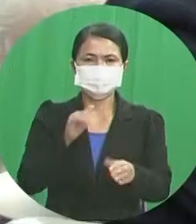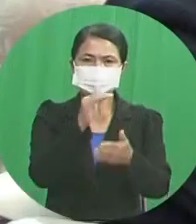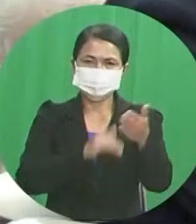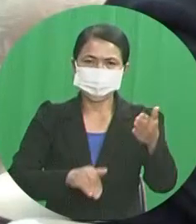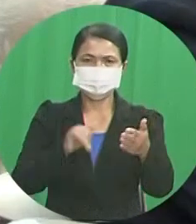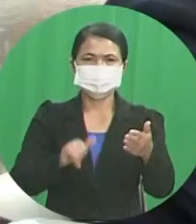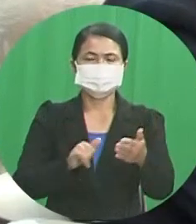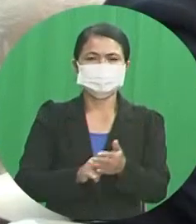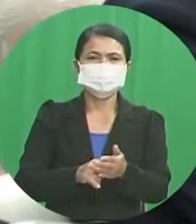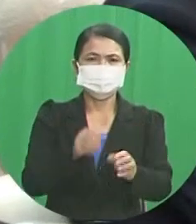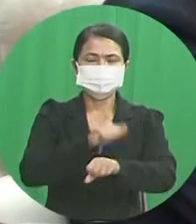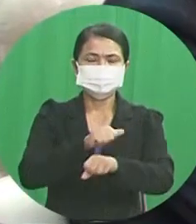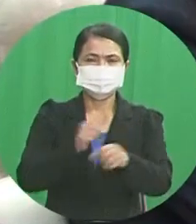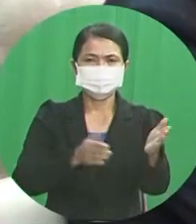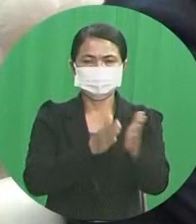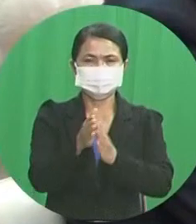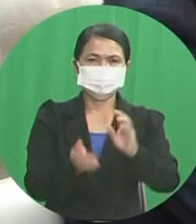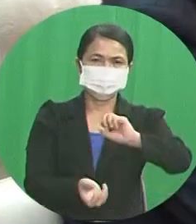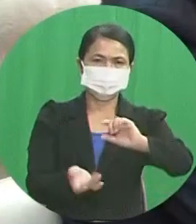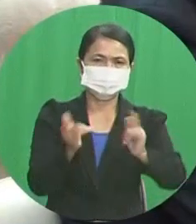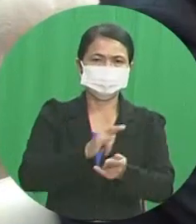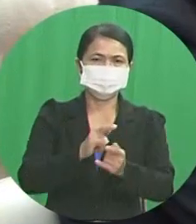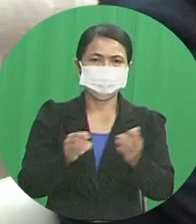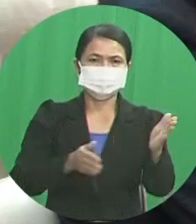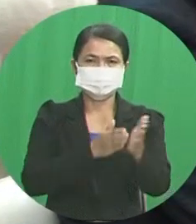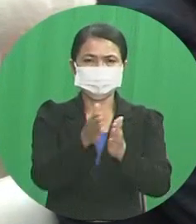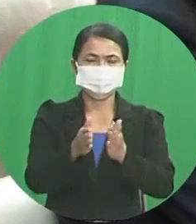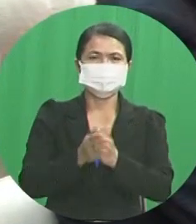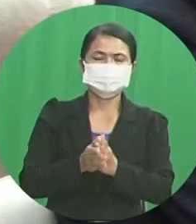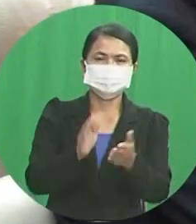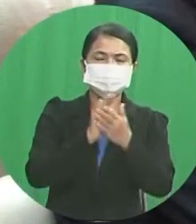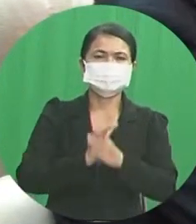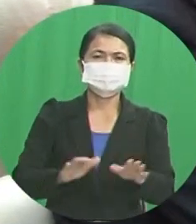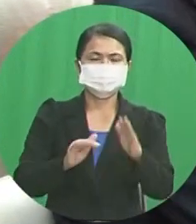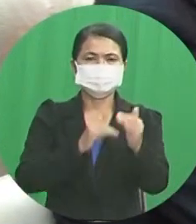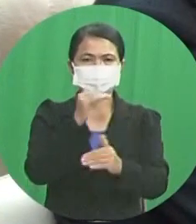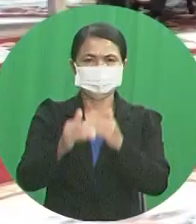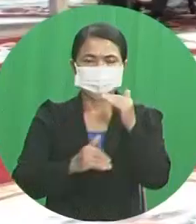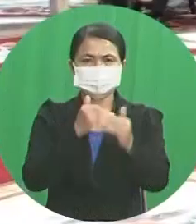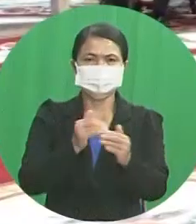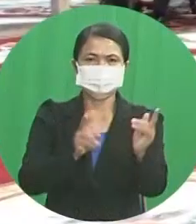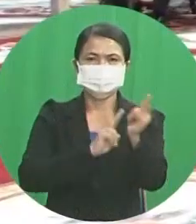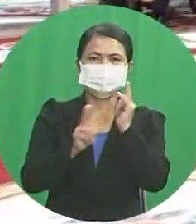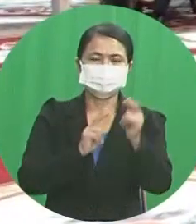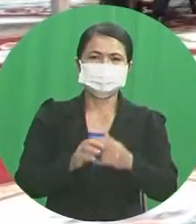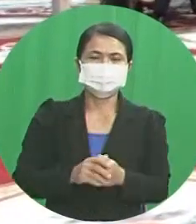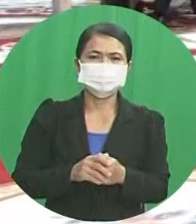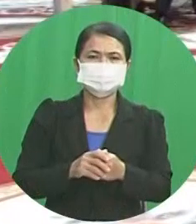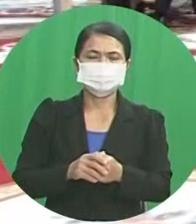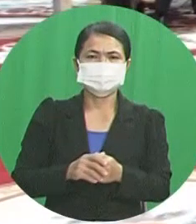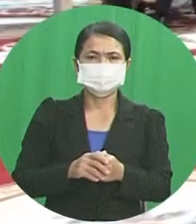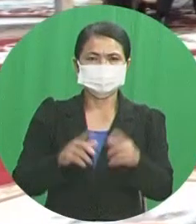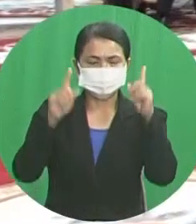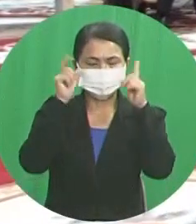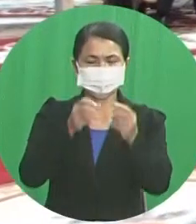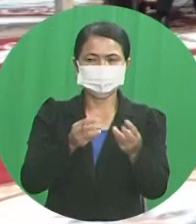ល់លើកិច្ចការព្រំដែនដើម្បីប្រែក្លាយបន្ទាត់ព្រំដែនសន្តិភាពអភិវឌ្ឍនិងបងប្អូនឯក